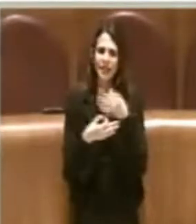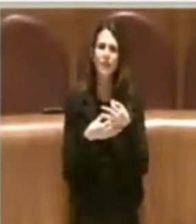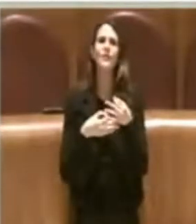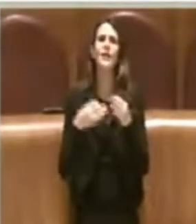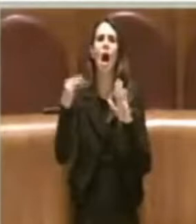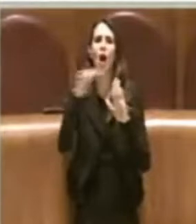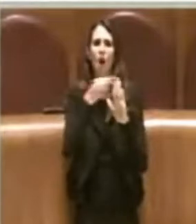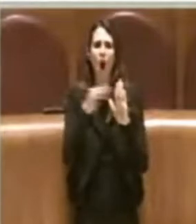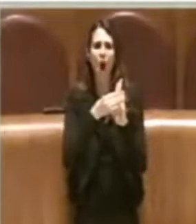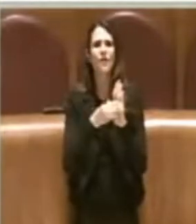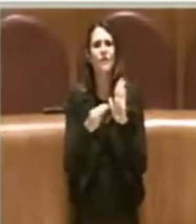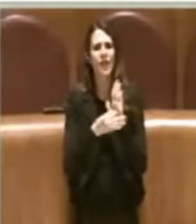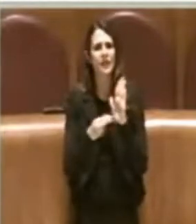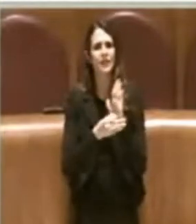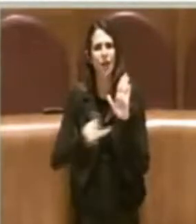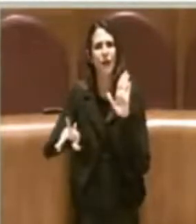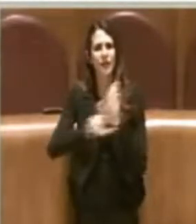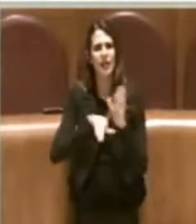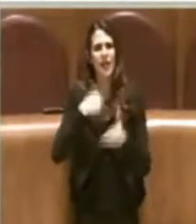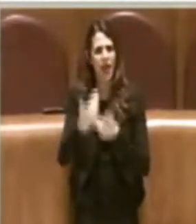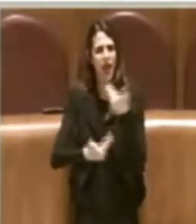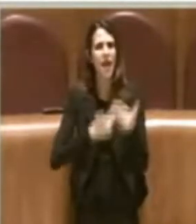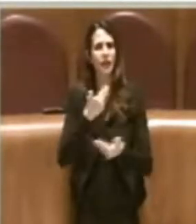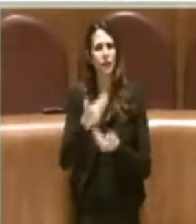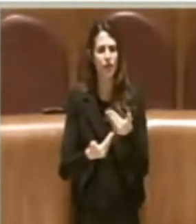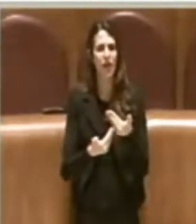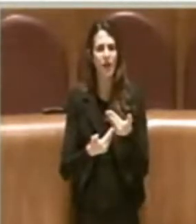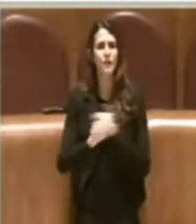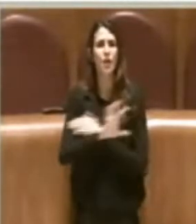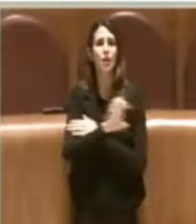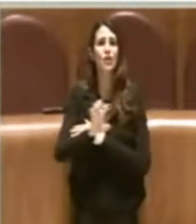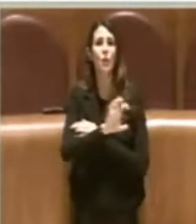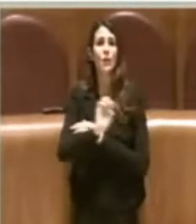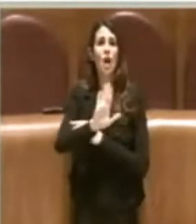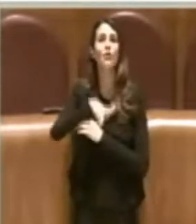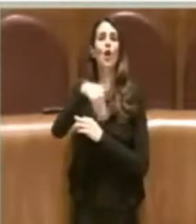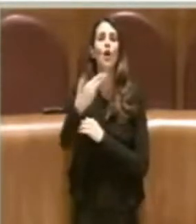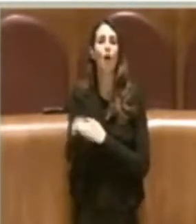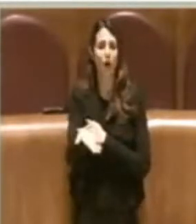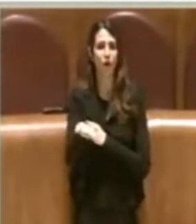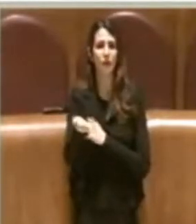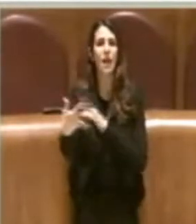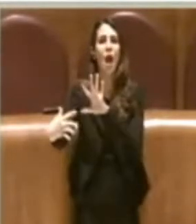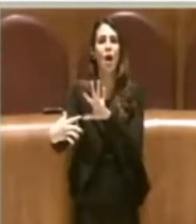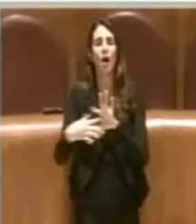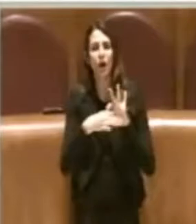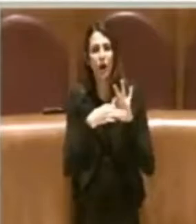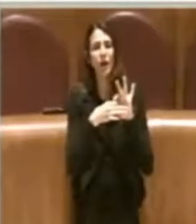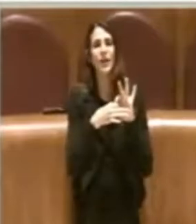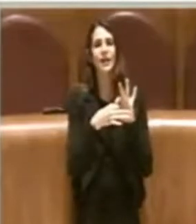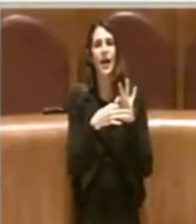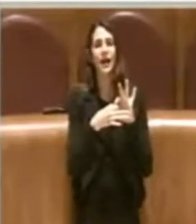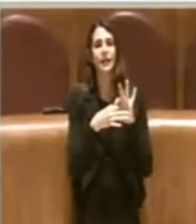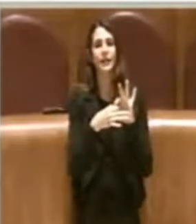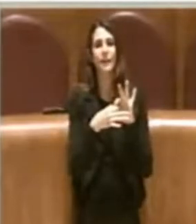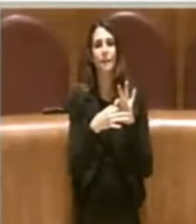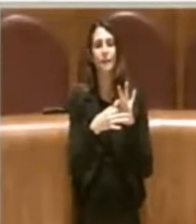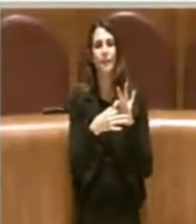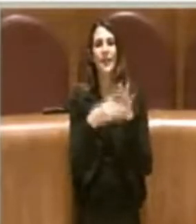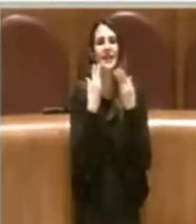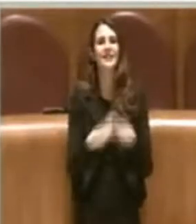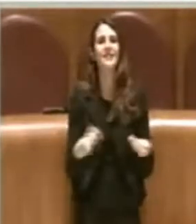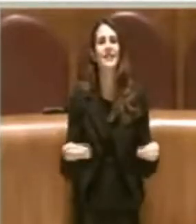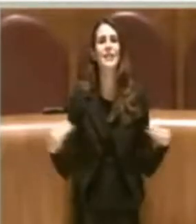non scadute, non decadute, oltre 500 e collegate ai più diversi